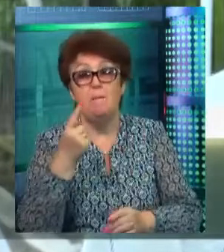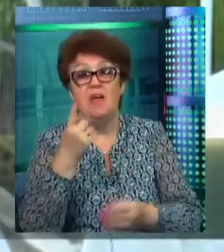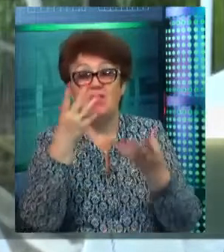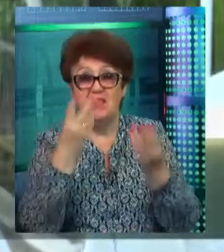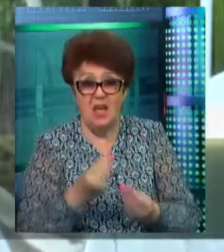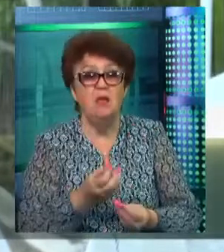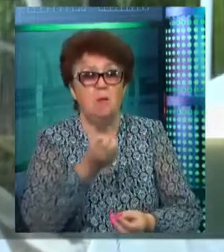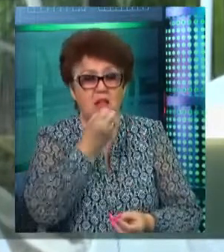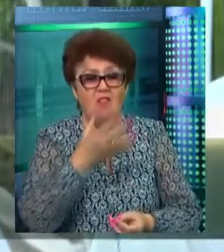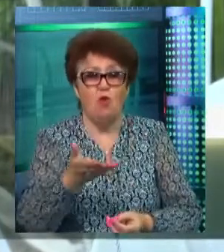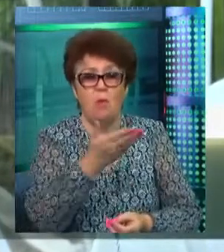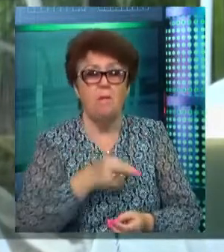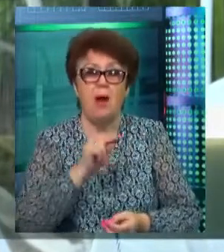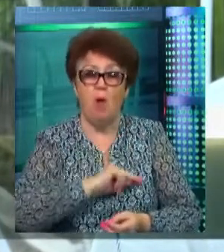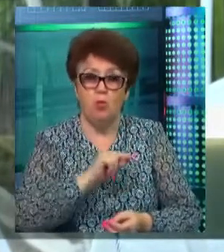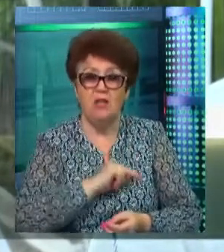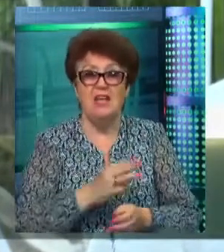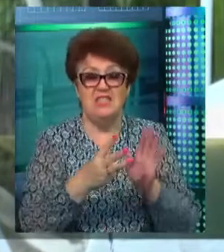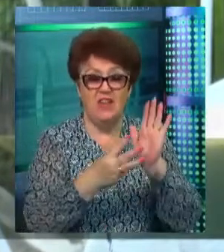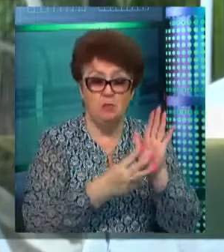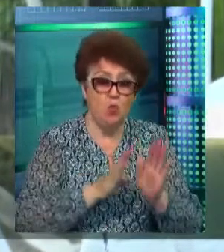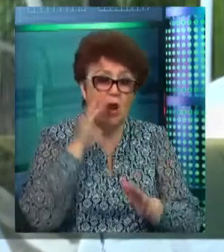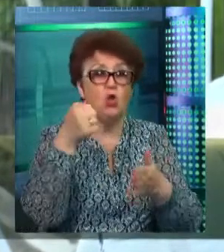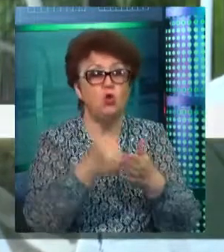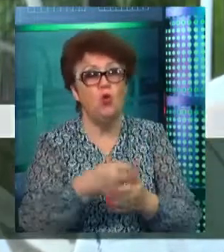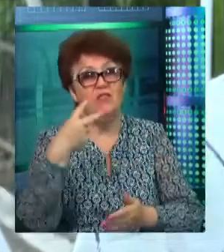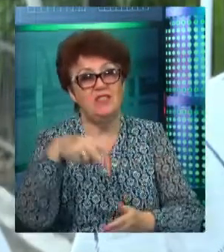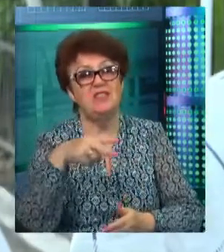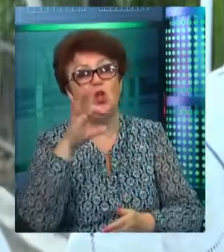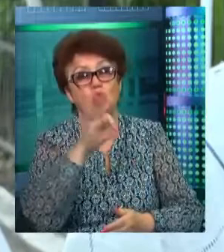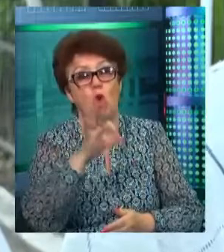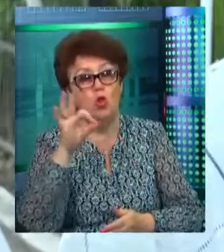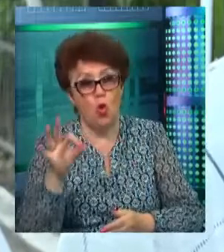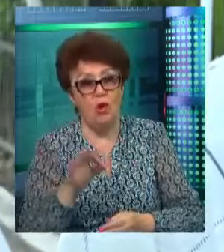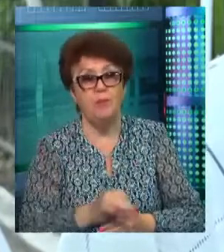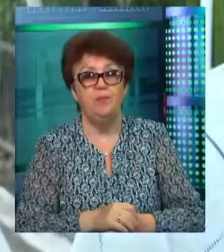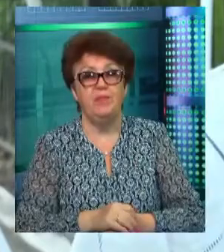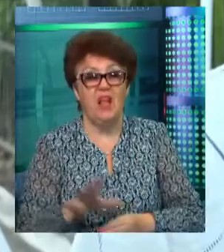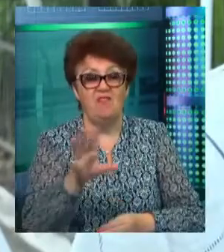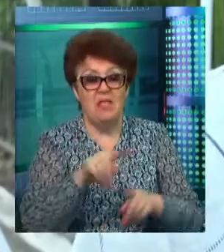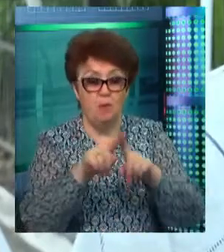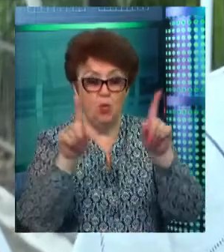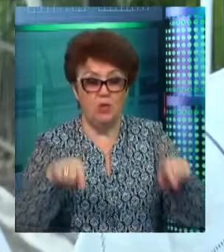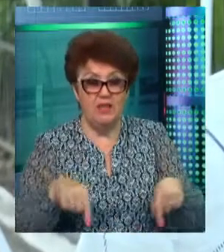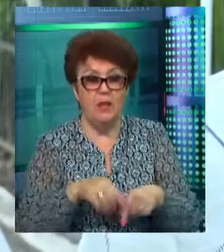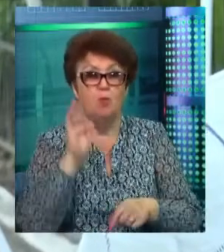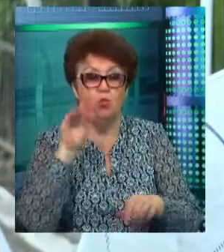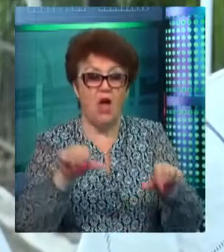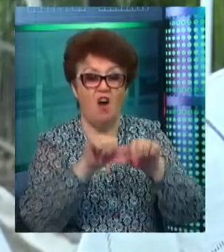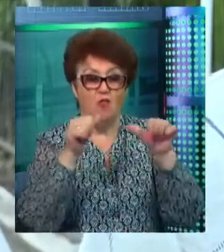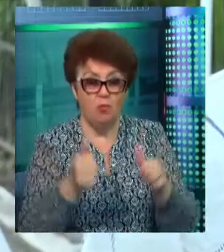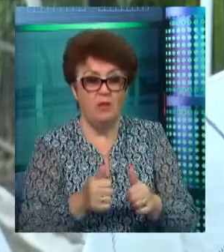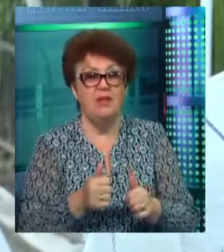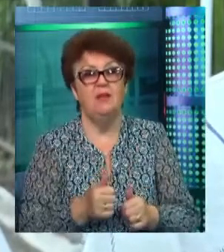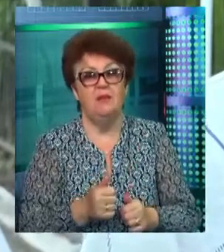плодотворно мы поработали с 8 утра до 20 00 все билет не будут оформлены всей